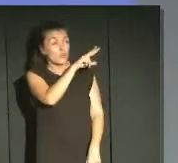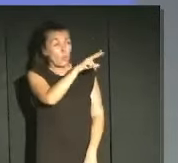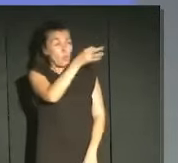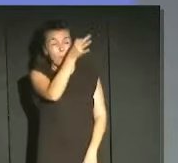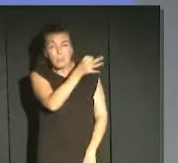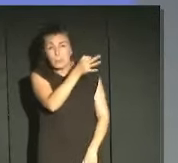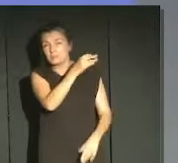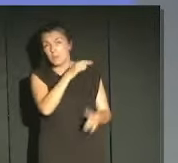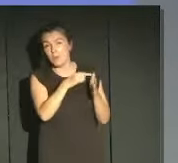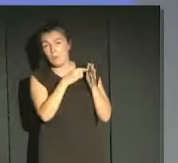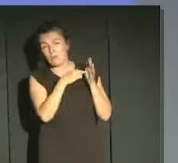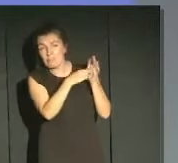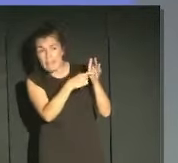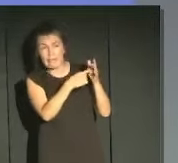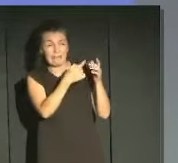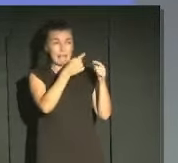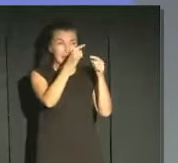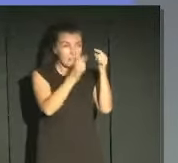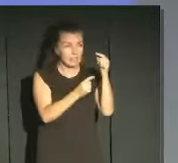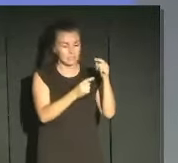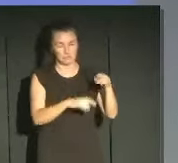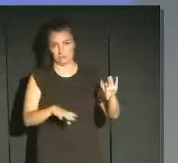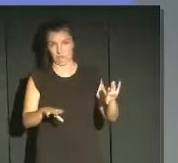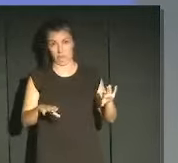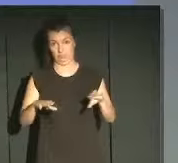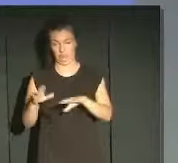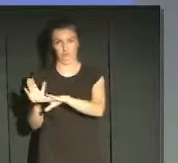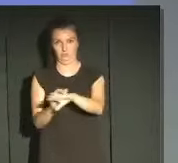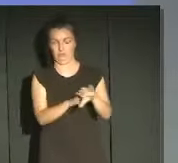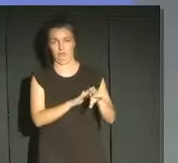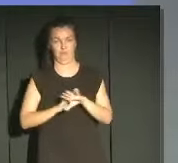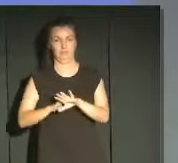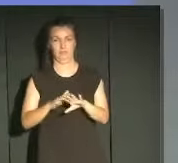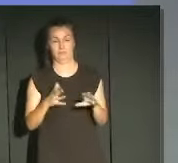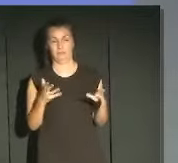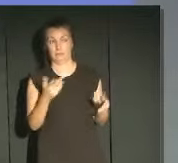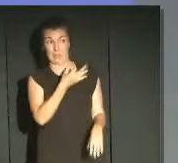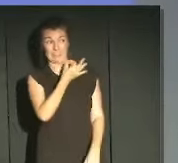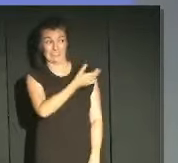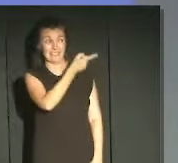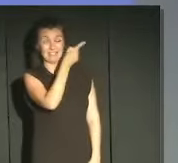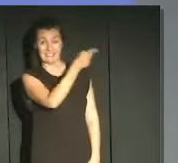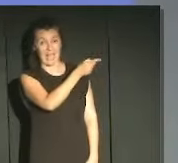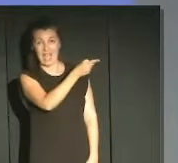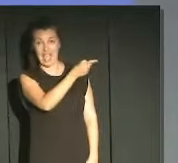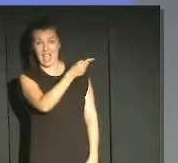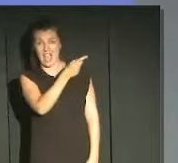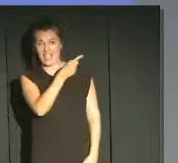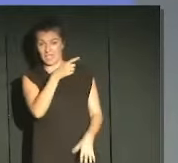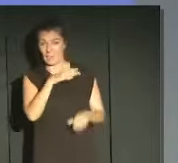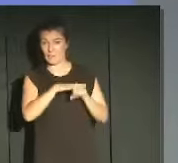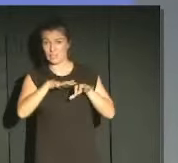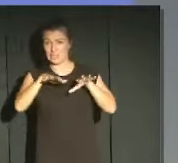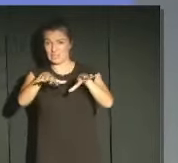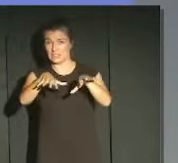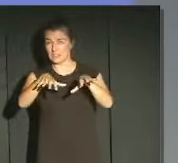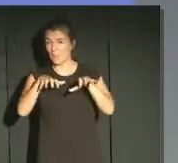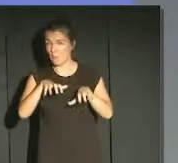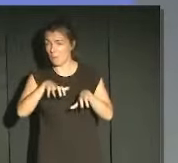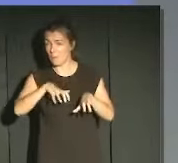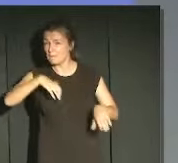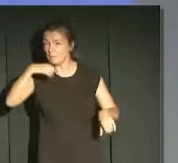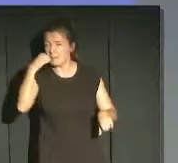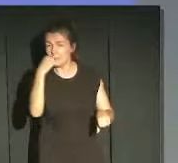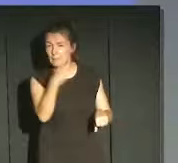les 60 % de dettes on a lancé l'alerte on l'a dit on l'a dit que ce serait la pire cure d'austérité qu'on a jamais connu on nous a dit